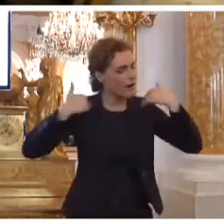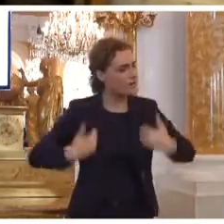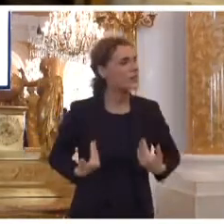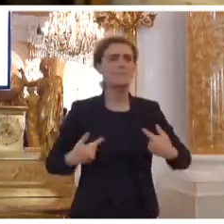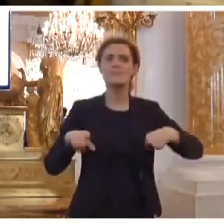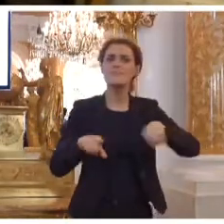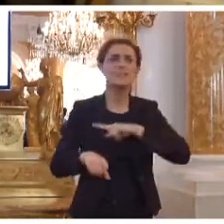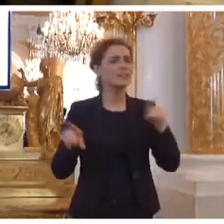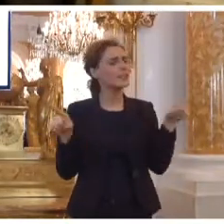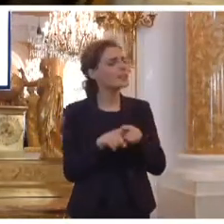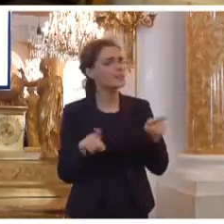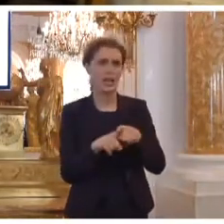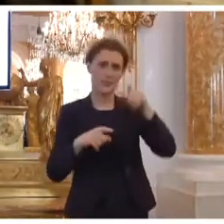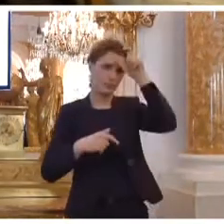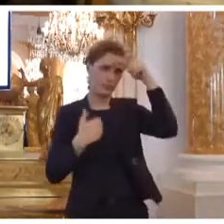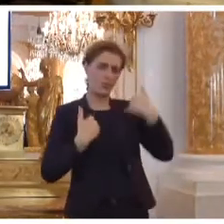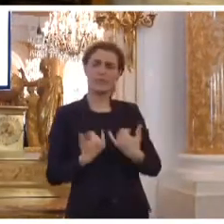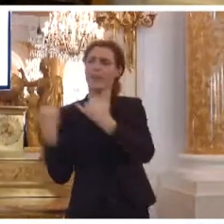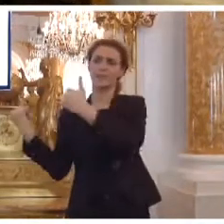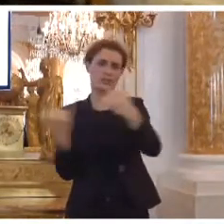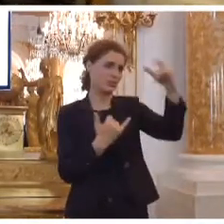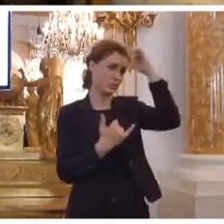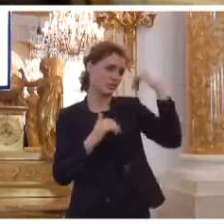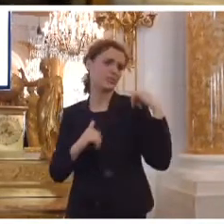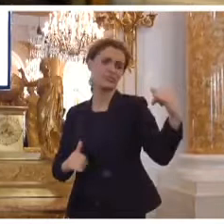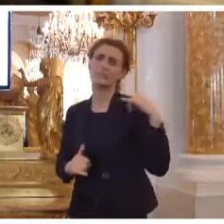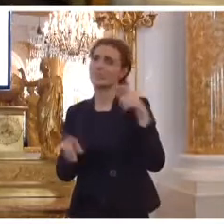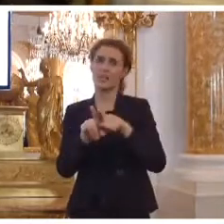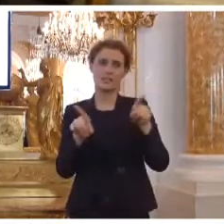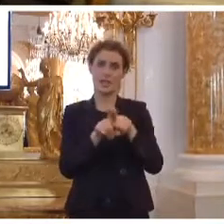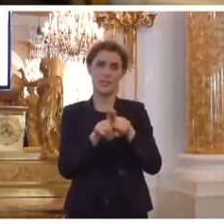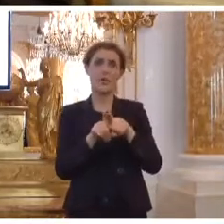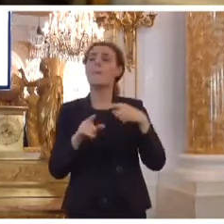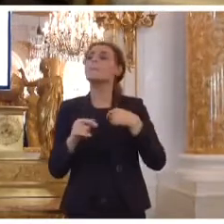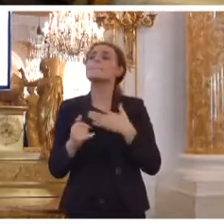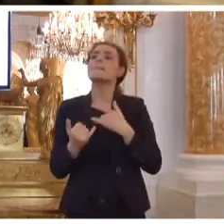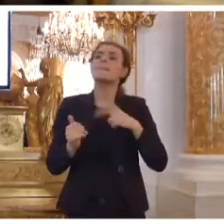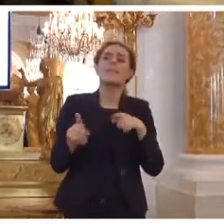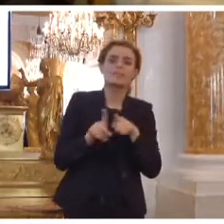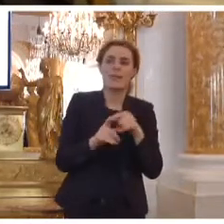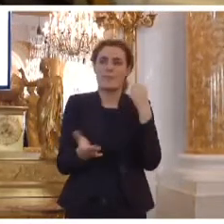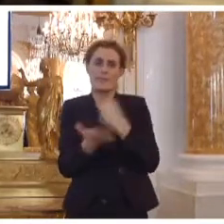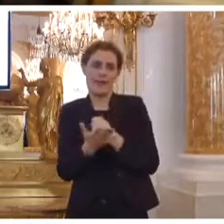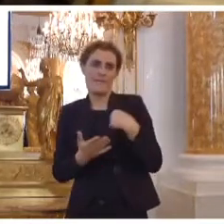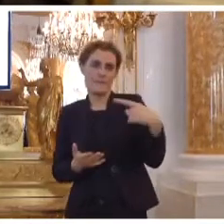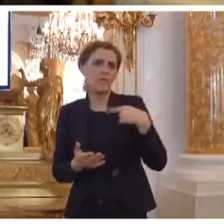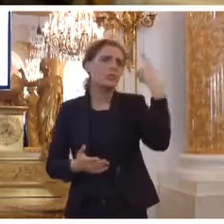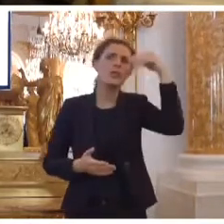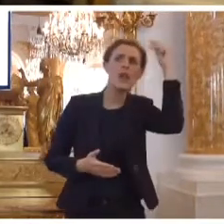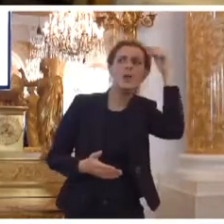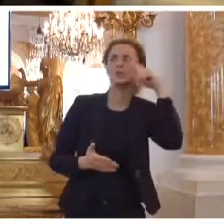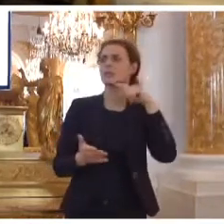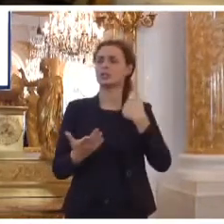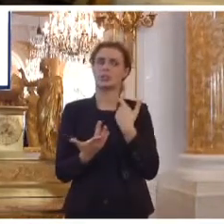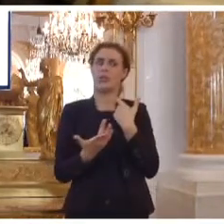samo takimi ludźmi, jak każdy z nas na ulicy i mamy takie same prawa do nauki, do pracy,